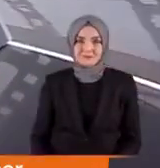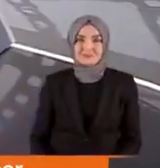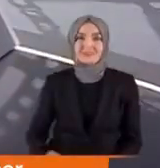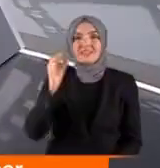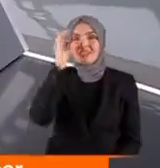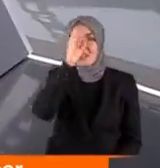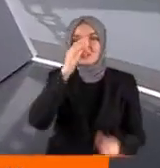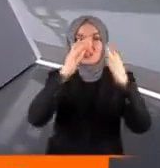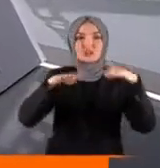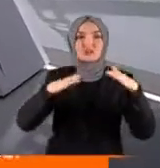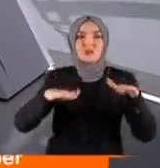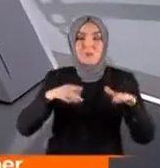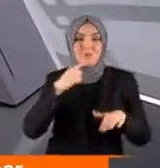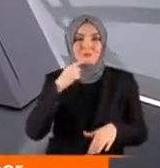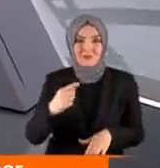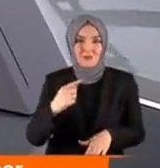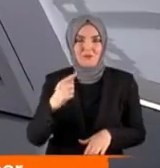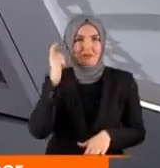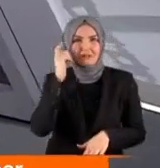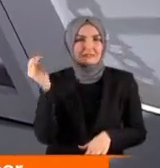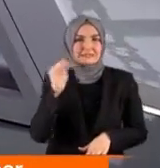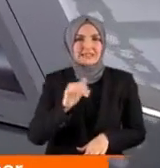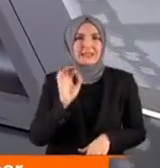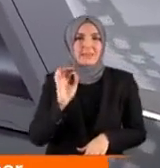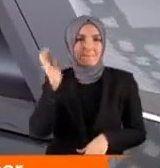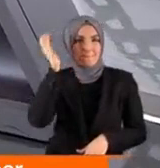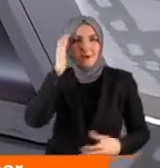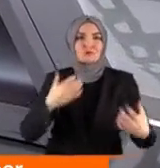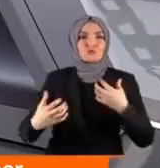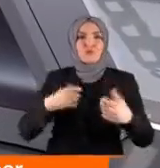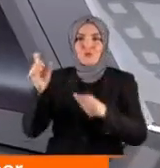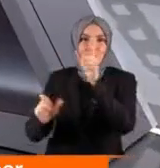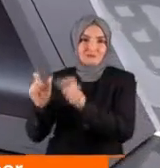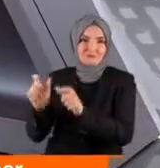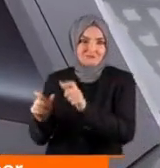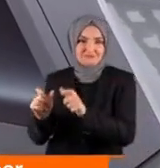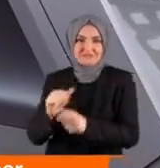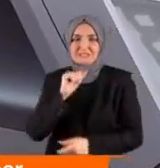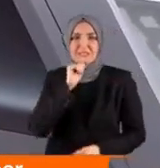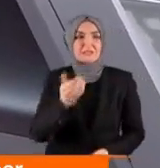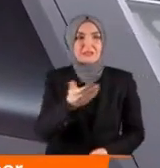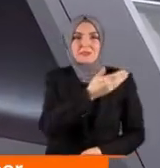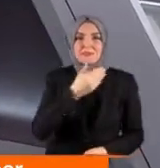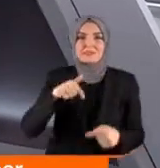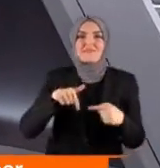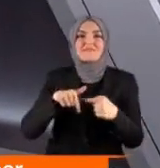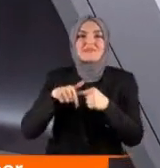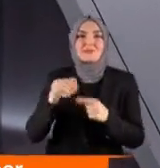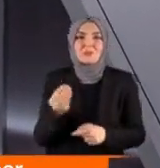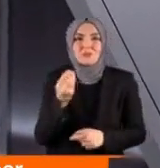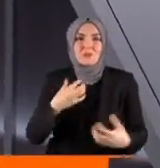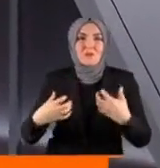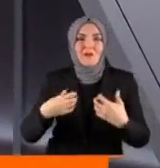Yeşilçam denilince akla önce başroller gelir ama kimse figüranları hatırlamaz aslında. Ve onlar akıllarda yer